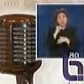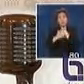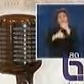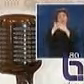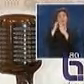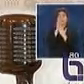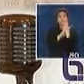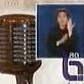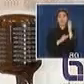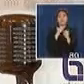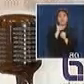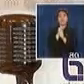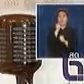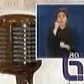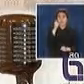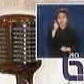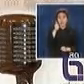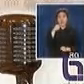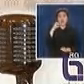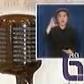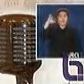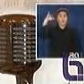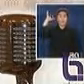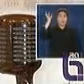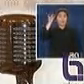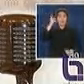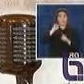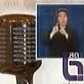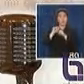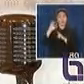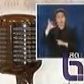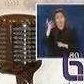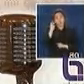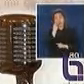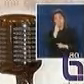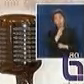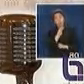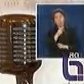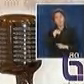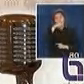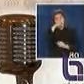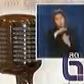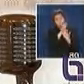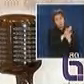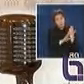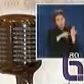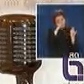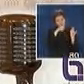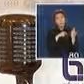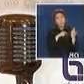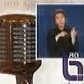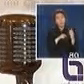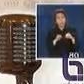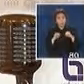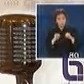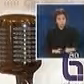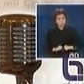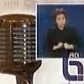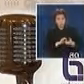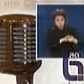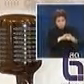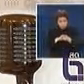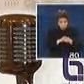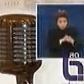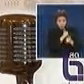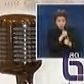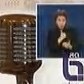นึ่งครั้งค่ะที่ประชาคมโลกจะได้ประจักษ์ถึงความสมานสามัคคีและความสามารถของคนไทย